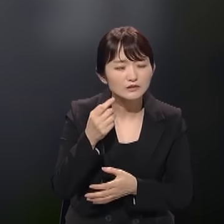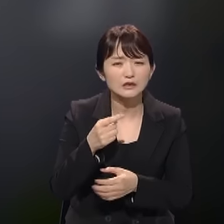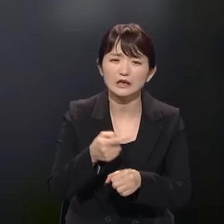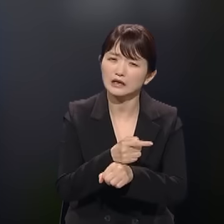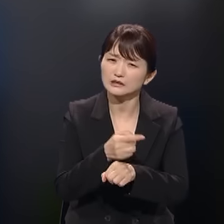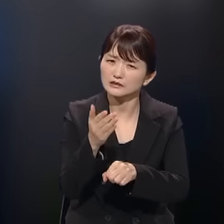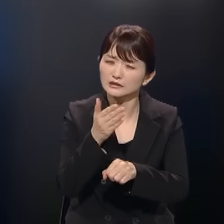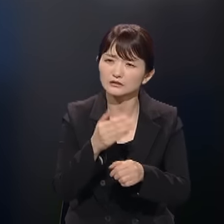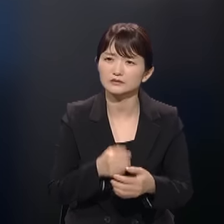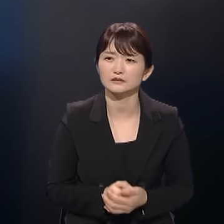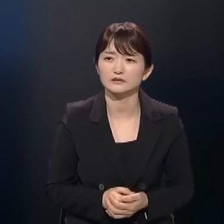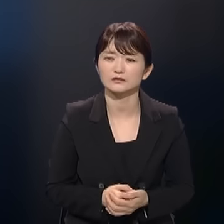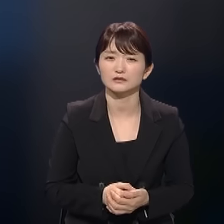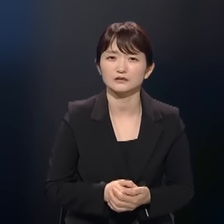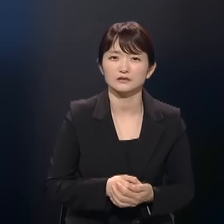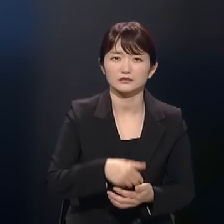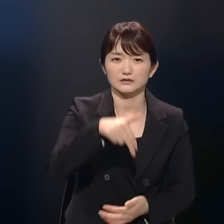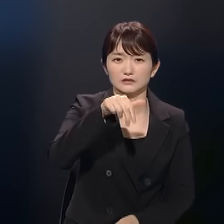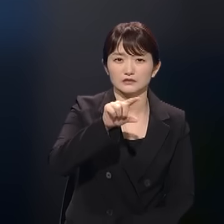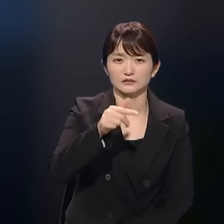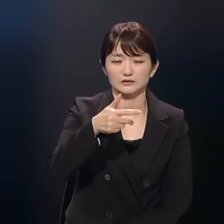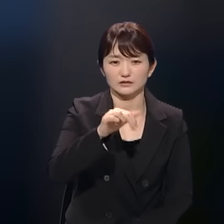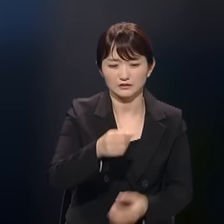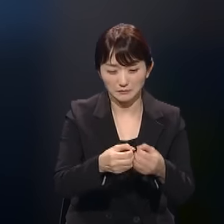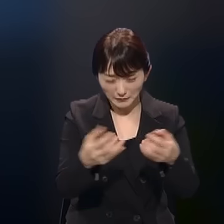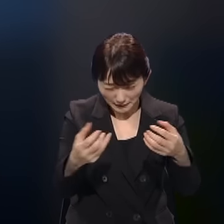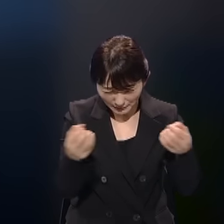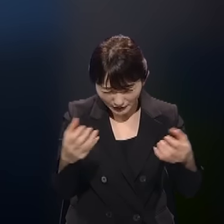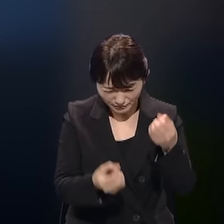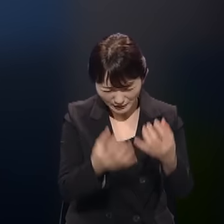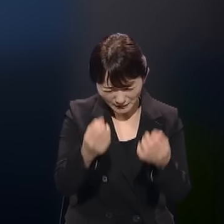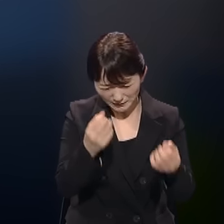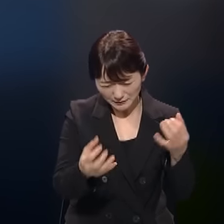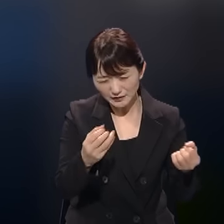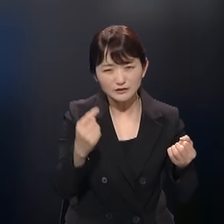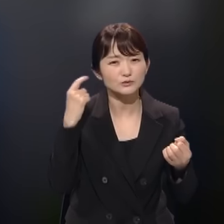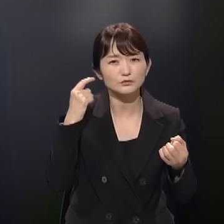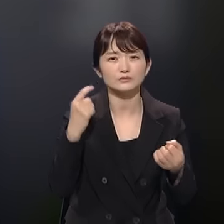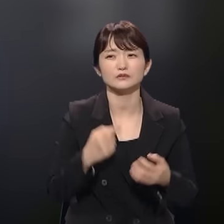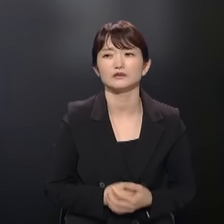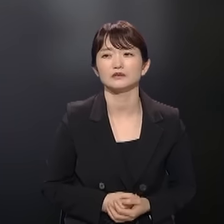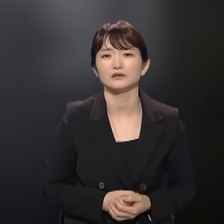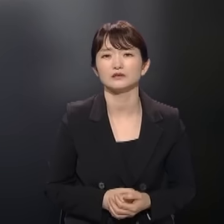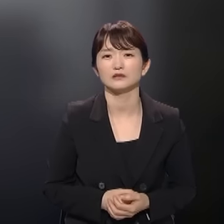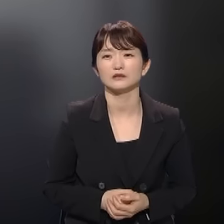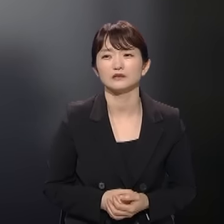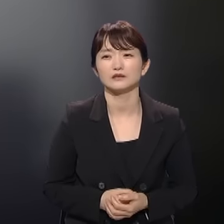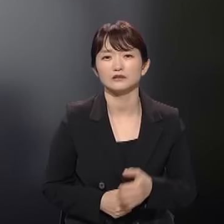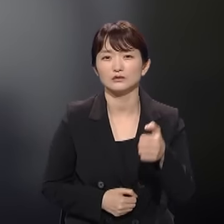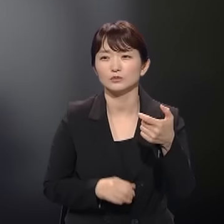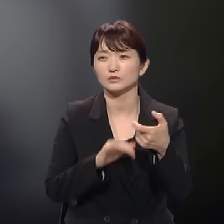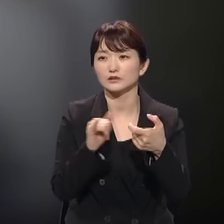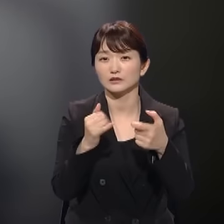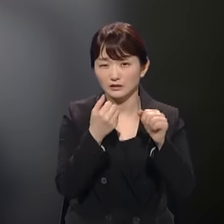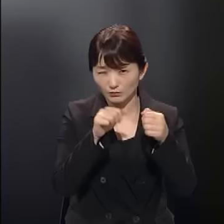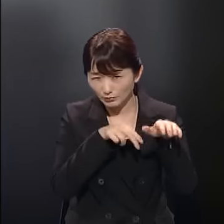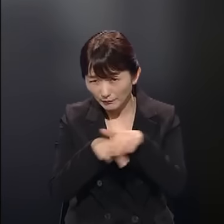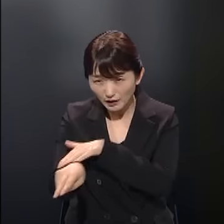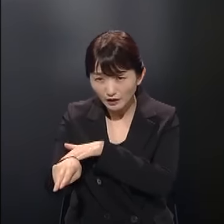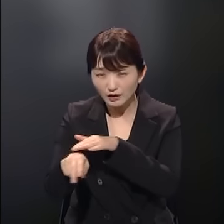아마 전지들이 터지는 소리였겠죠. 그리고 이제 아까도 들으셨듯이 50명, 60명의 사람들이 막 대피를